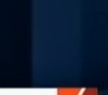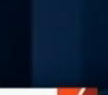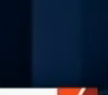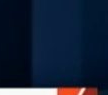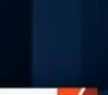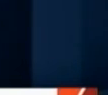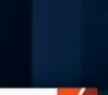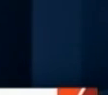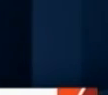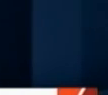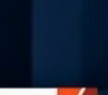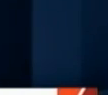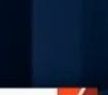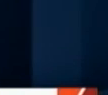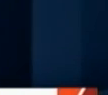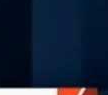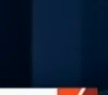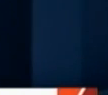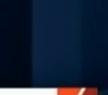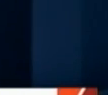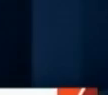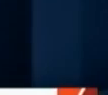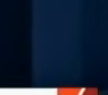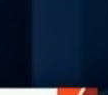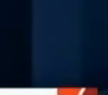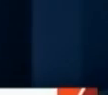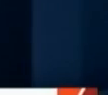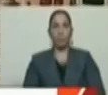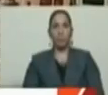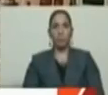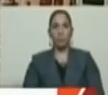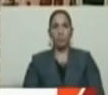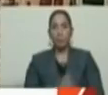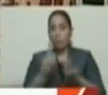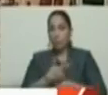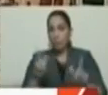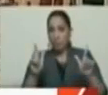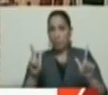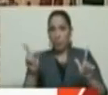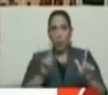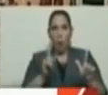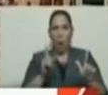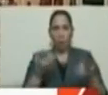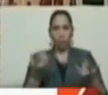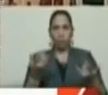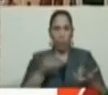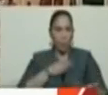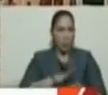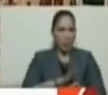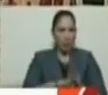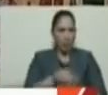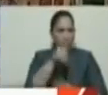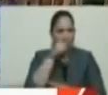الأرجنتين، تشيلي، بيرو، كل ده بيعترف بالجمعية الوطنية وبيعترف يعني برئاسة المعارض خوان